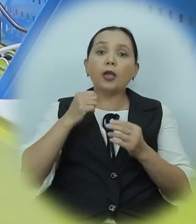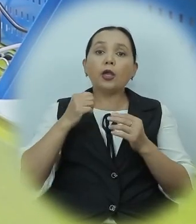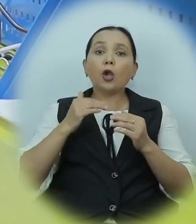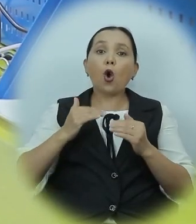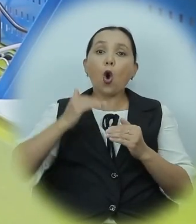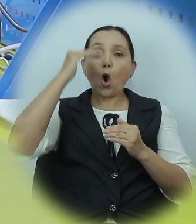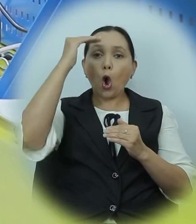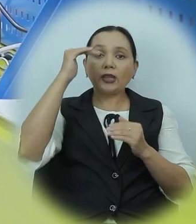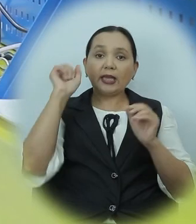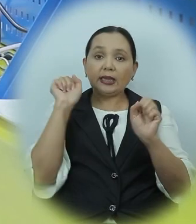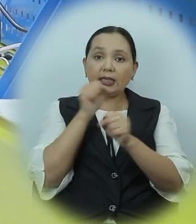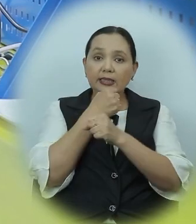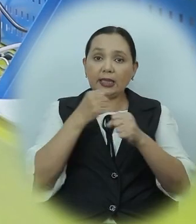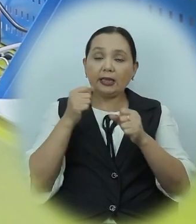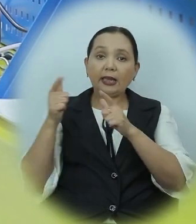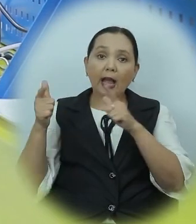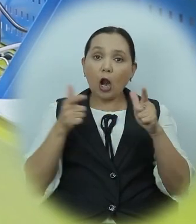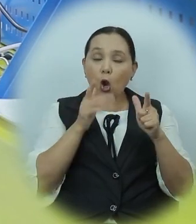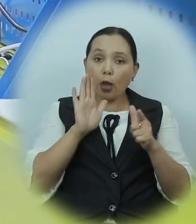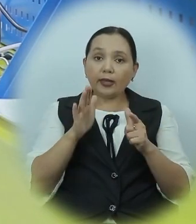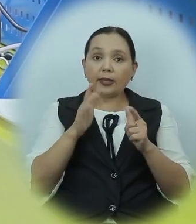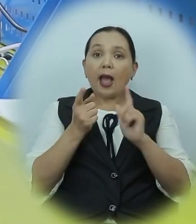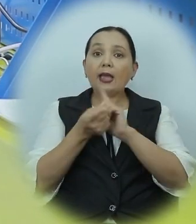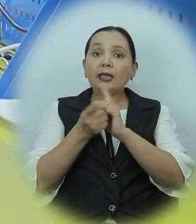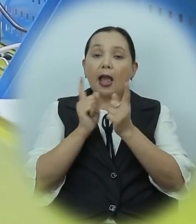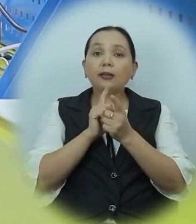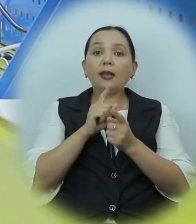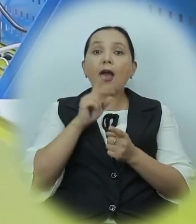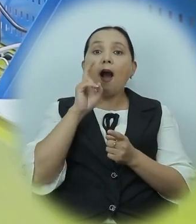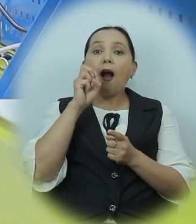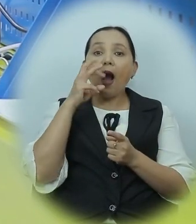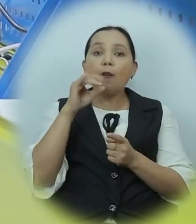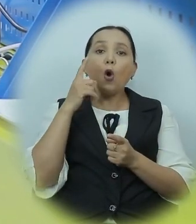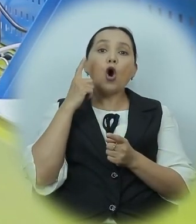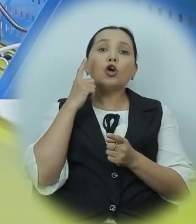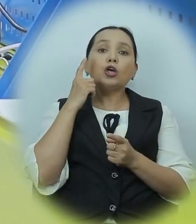tezlikka qo'yib tayyorlanadi. Ya'ni qaymoq, shakar